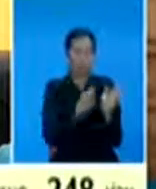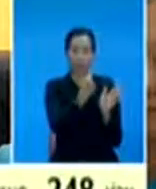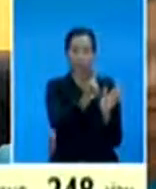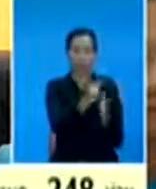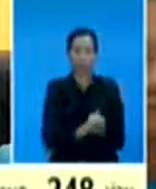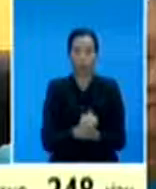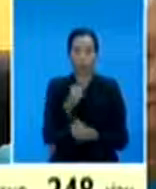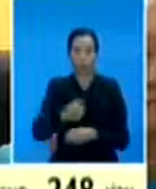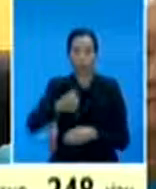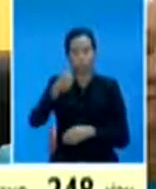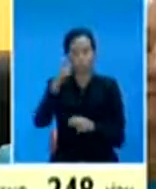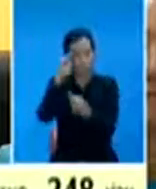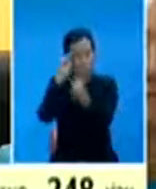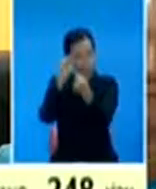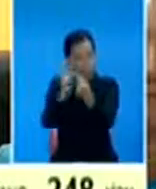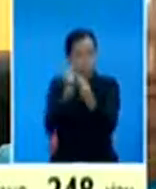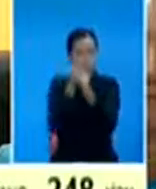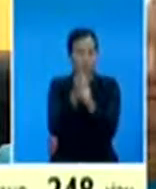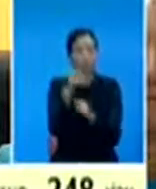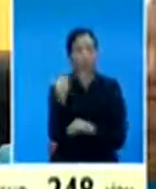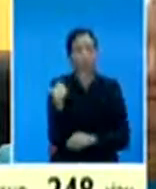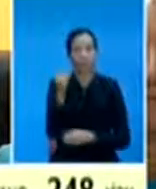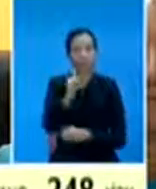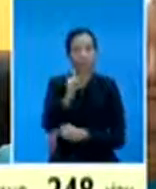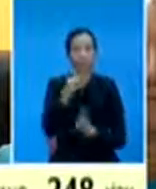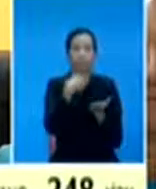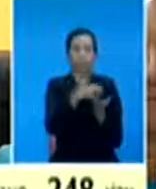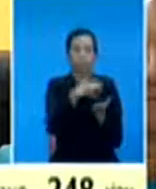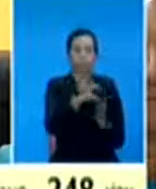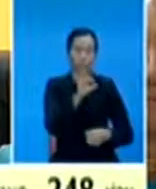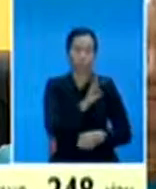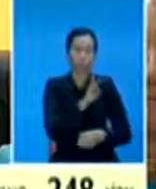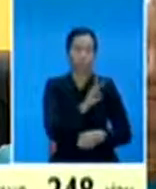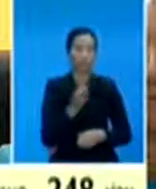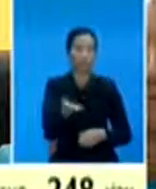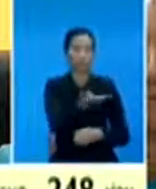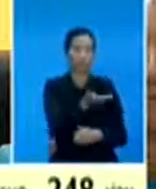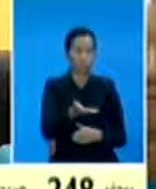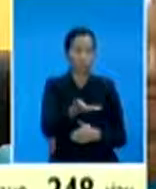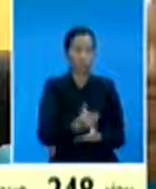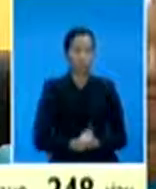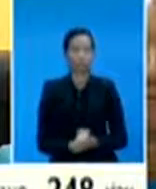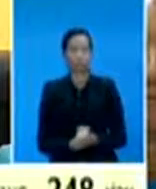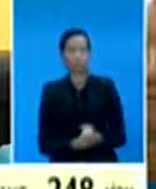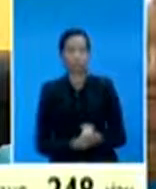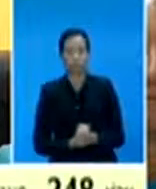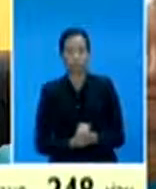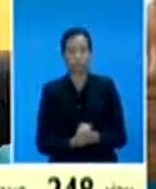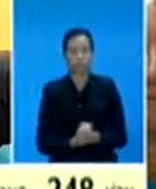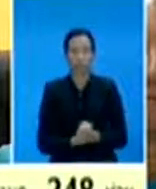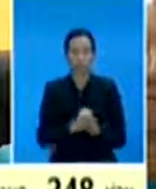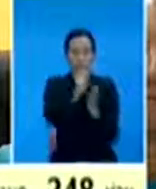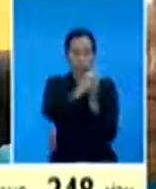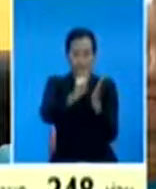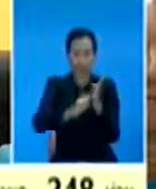การเลือกตั้งใหม่และตัดสิทธิ์รับสมัครเลือกตั้งแต่ยังคงให้ตัดสิทธิ์ผู้ไม่ไปใช้สิทธิ์เลือกตั้งห้ามเป็นข้าราช